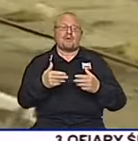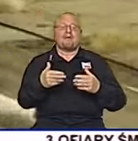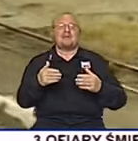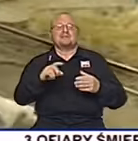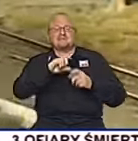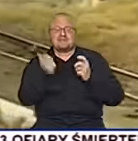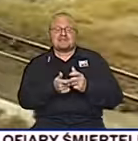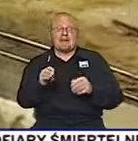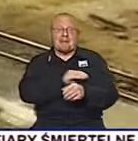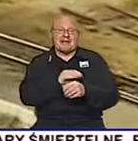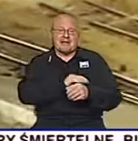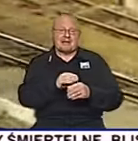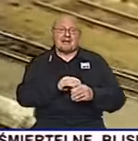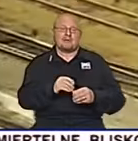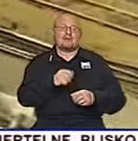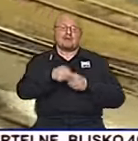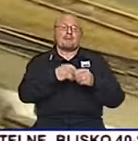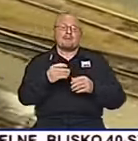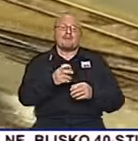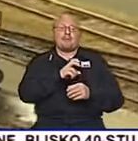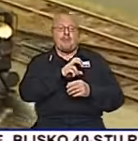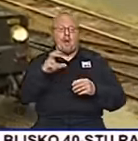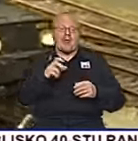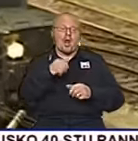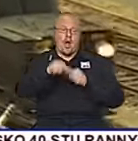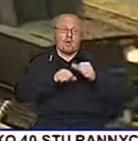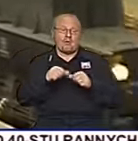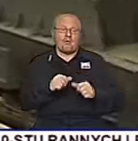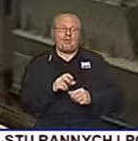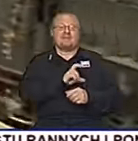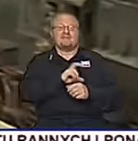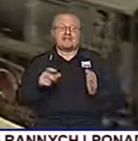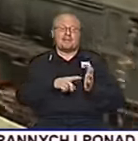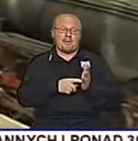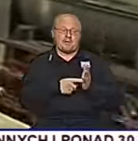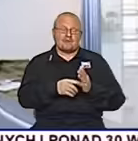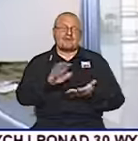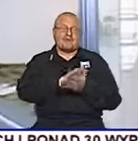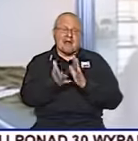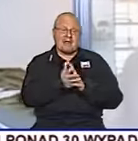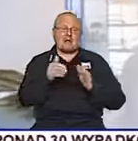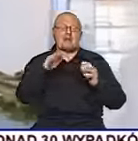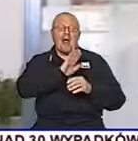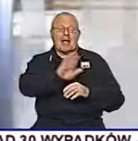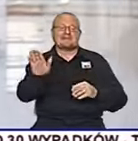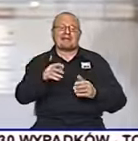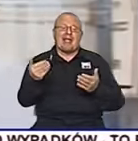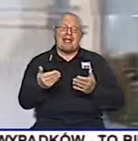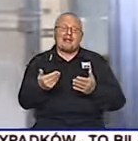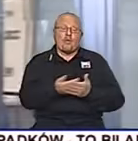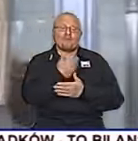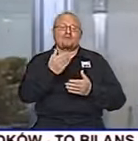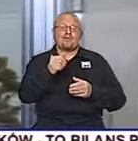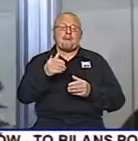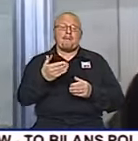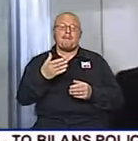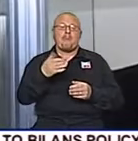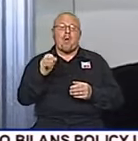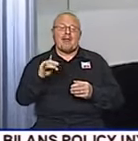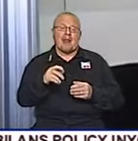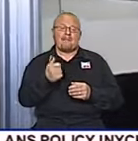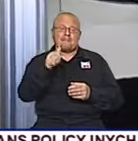stworzyć porę roku. Podczas piotrkowskich targów po raz pierwszy kolekcjonerom pokazano najnowszy model pierwszej seryjnej lokomotywy